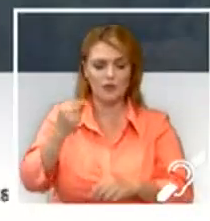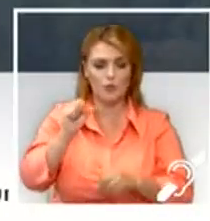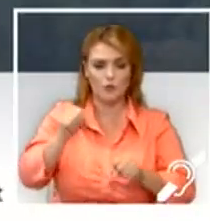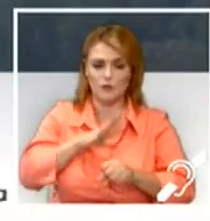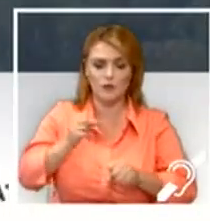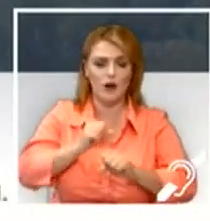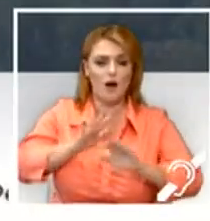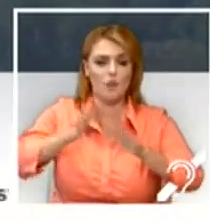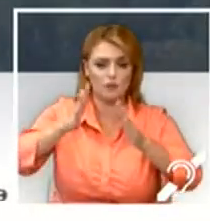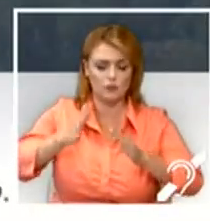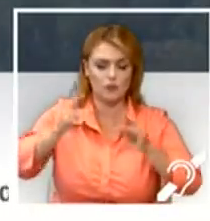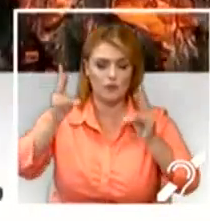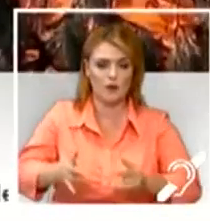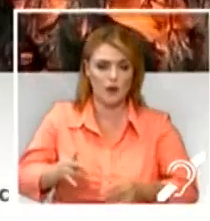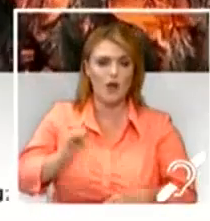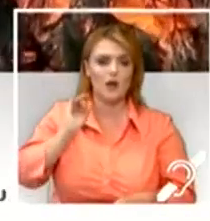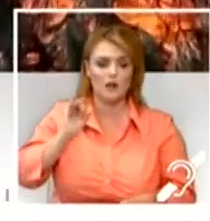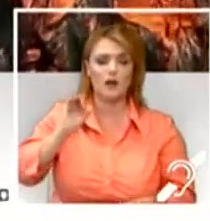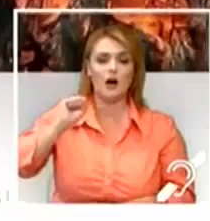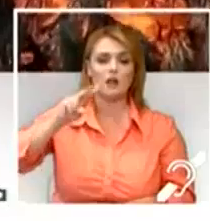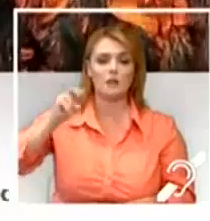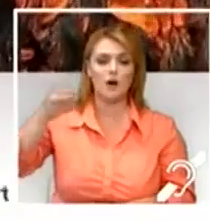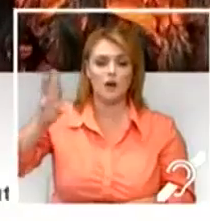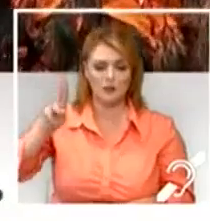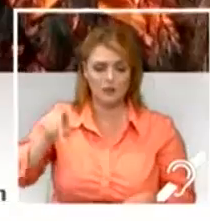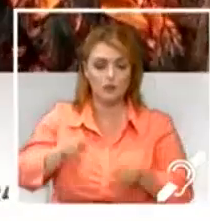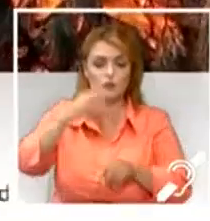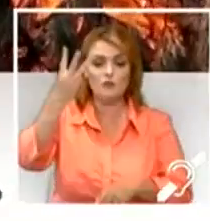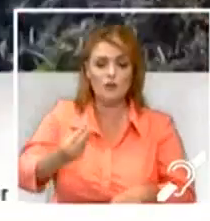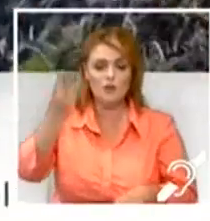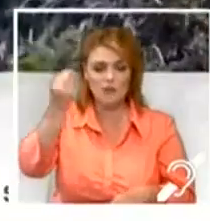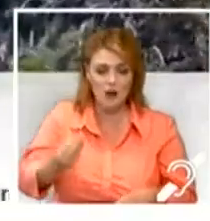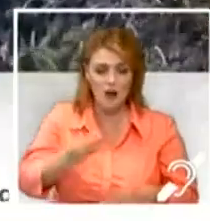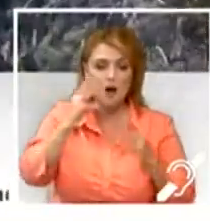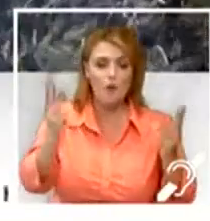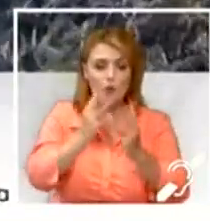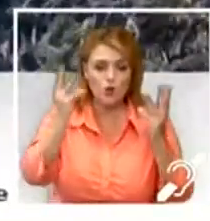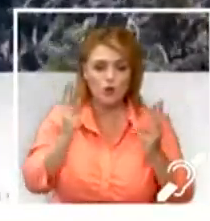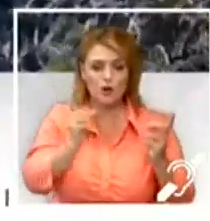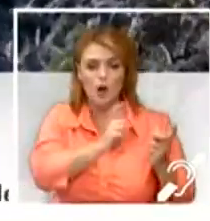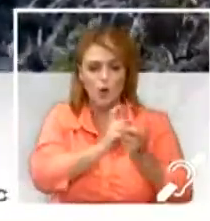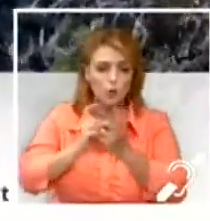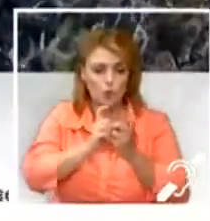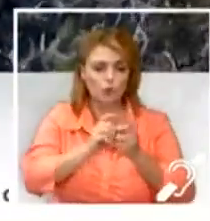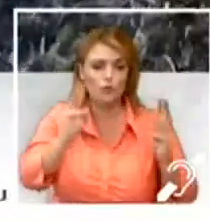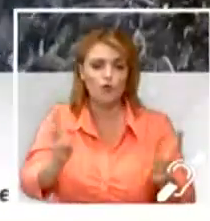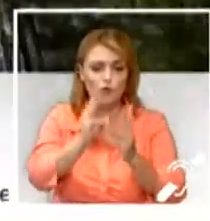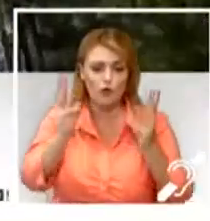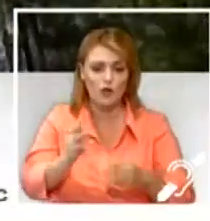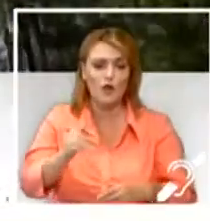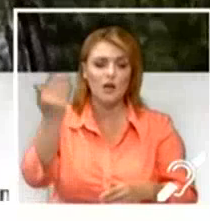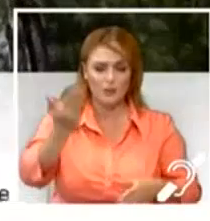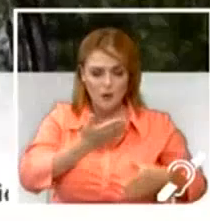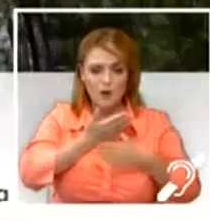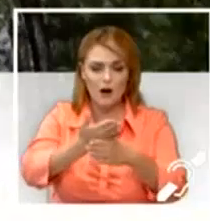Și în Albania, pompierii se luptă de 3 zile cu incendiile de pădure din nordul țării. Chiar dacă ei fac eforturi deosebite și sunt ajutați de